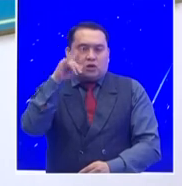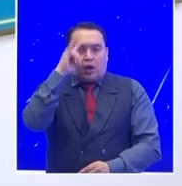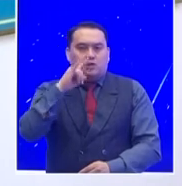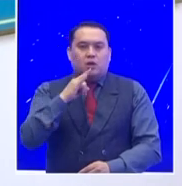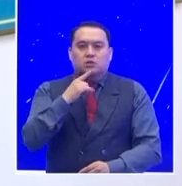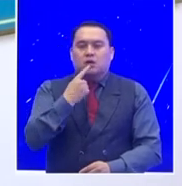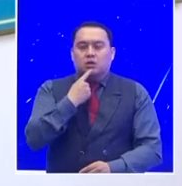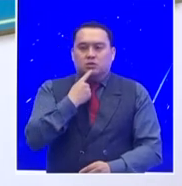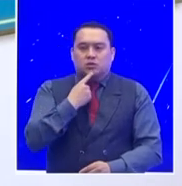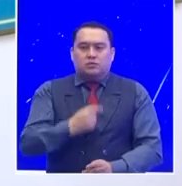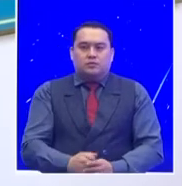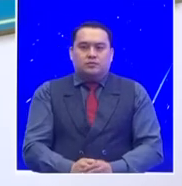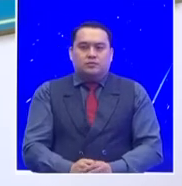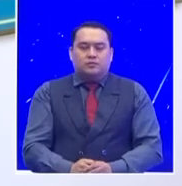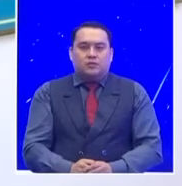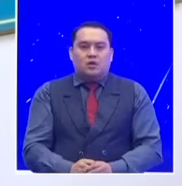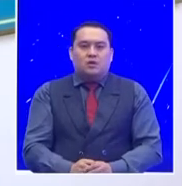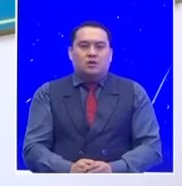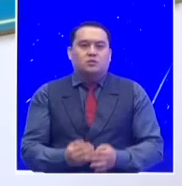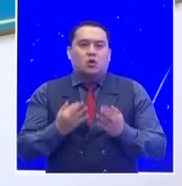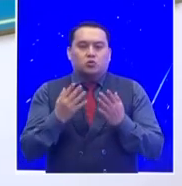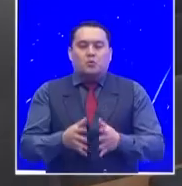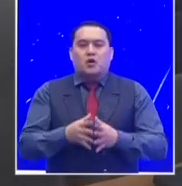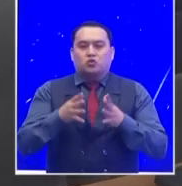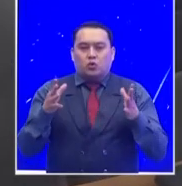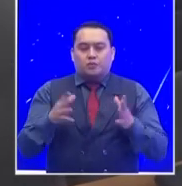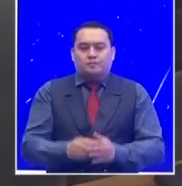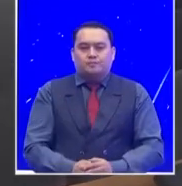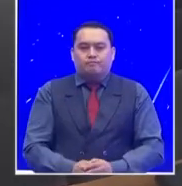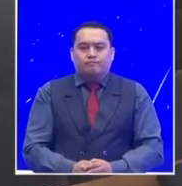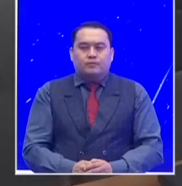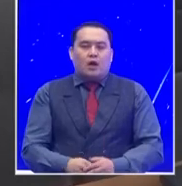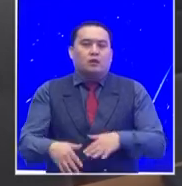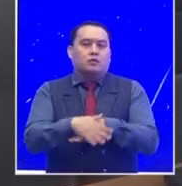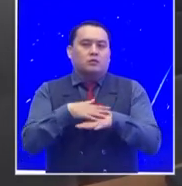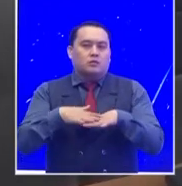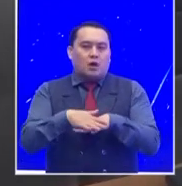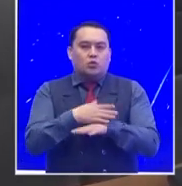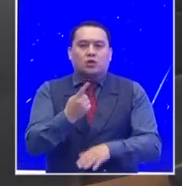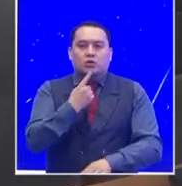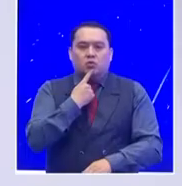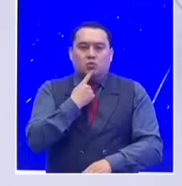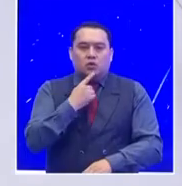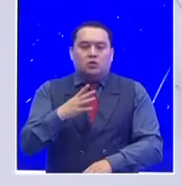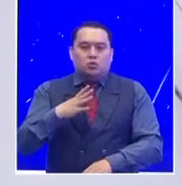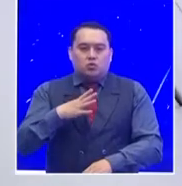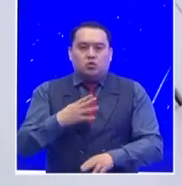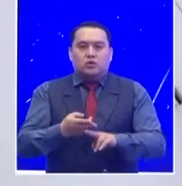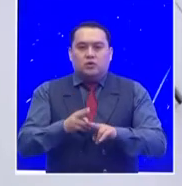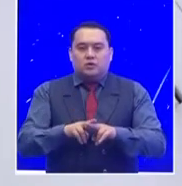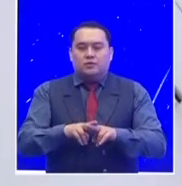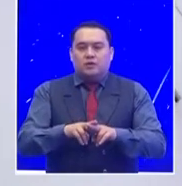хотят его знать в совершенстве. И спрос очень большой. «Бессмертие народа в его языке», когда-то сказал Чингис